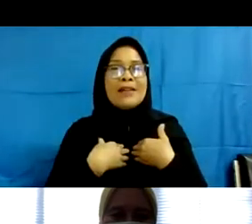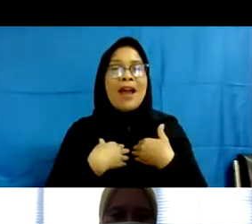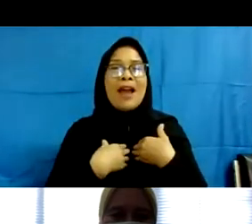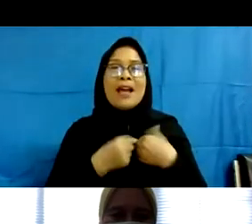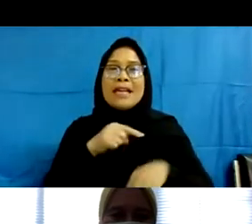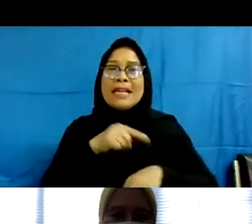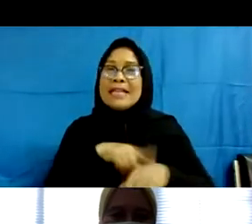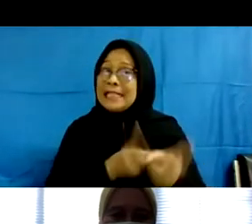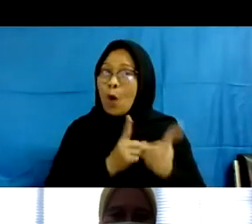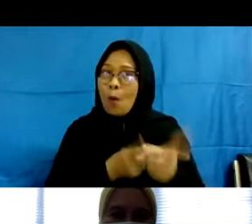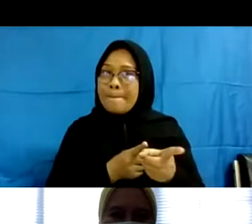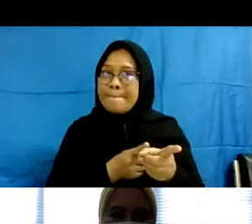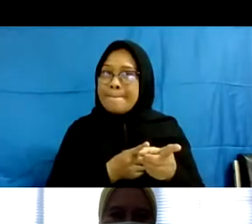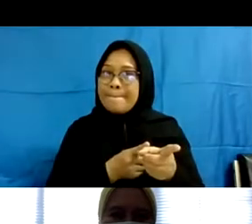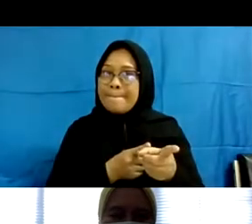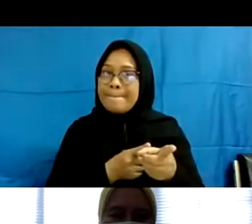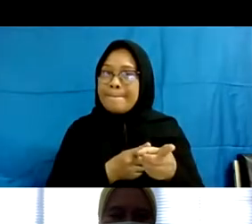juga kepala balai.